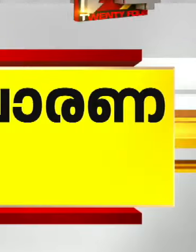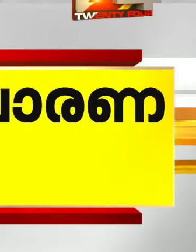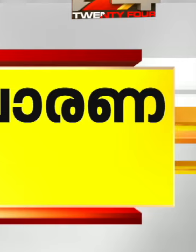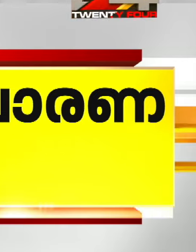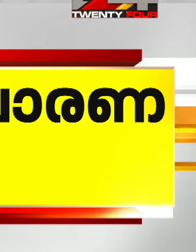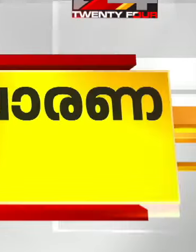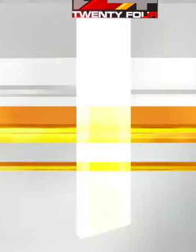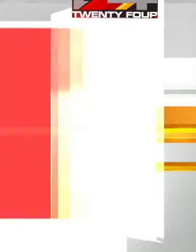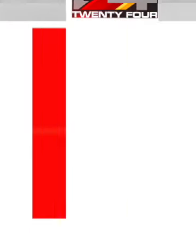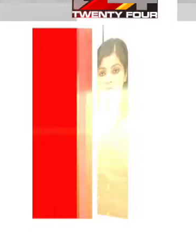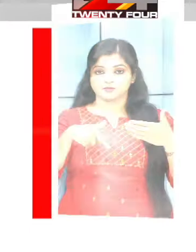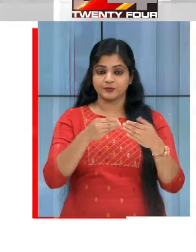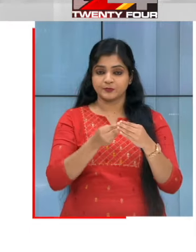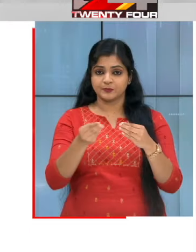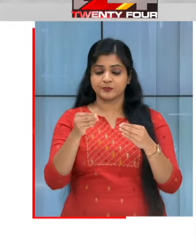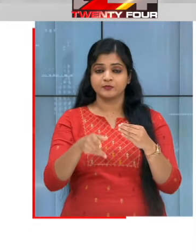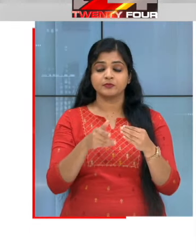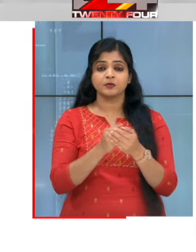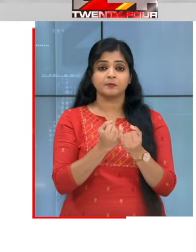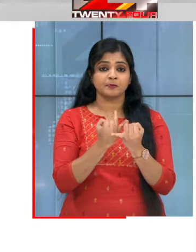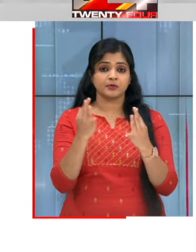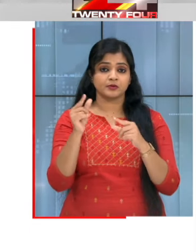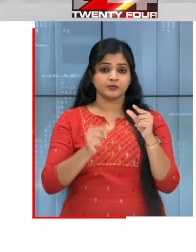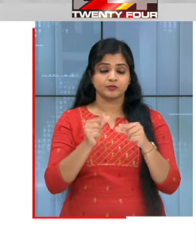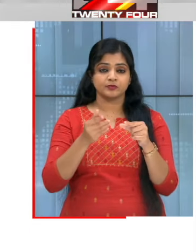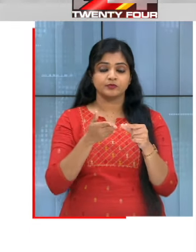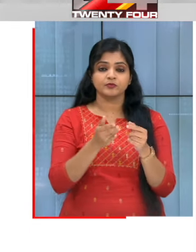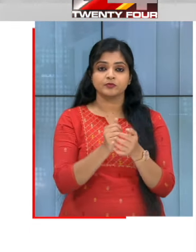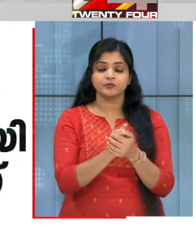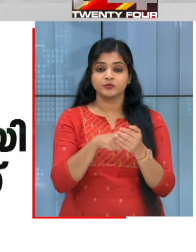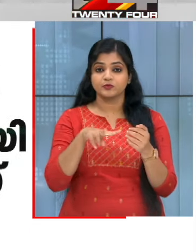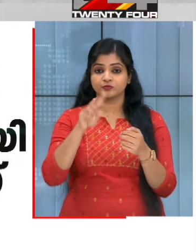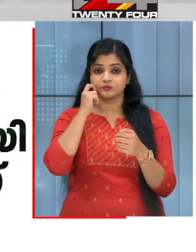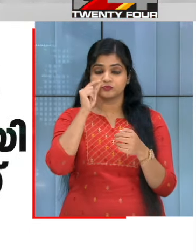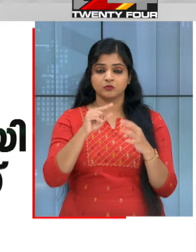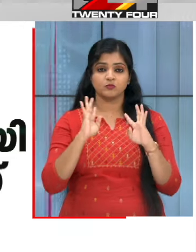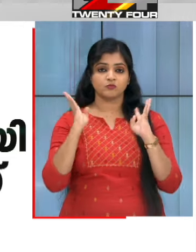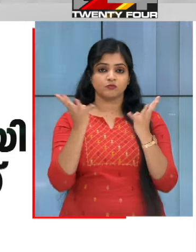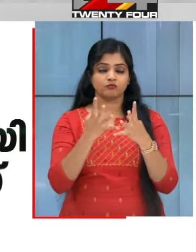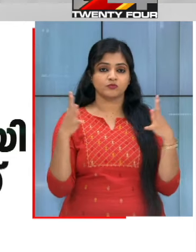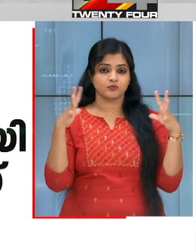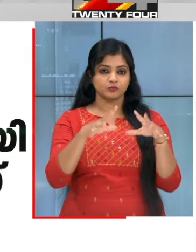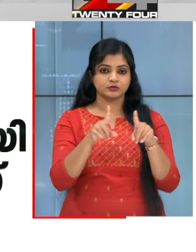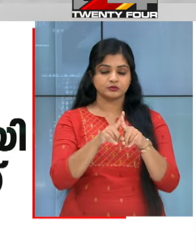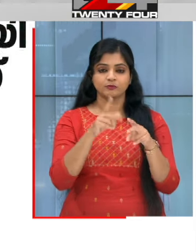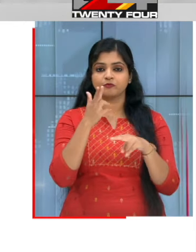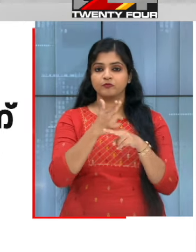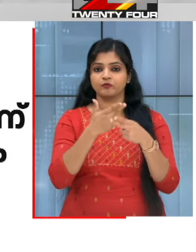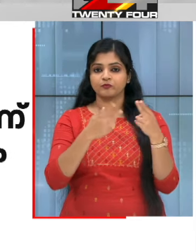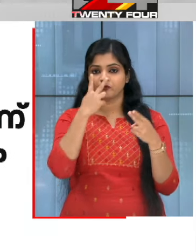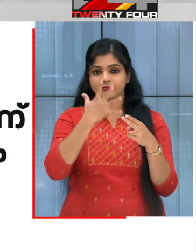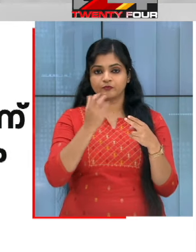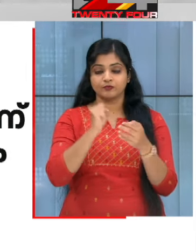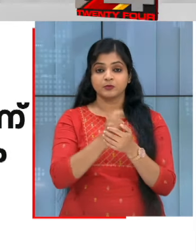ഗേറ്റിന്റെ അടുത്ത് വെച്ചും പരിസരത്ത് വെച്ചും നിരവധി ആളുകൾ ഈ വിശ്വനാഥന്റെ ചുറ്റും കൂടുന്നത് ദൃശ്യങ്ങളിലുണ്ട്. ഏതാണ്ട് 12ഓളം പേർ